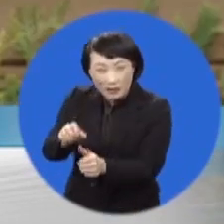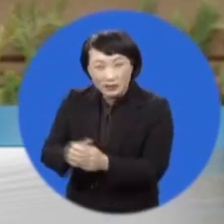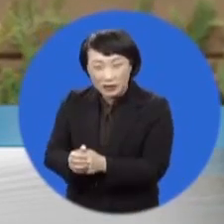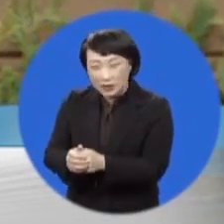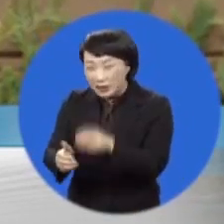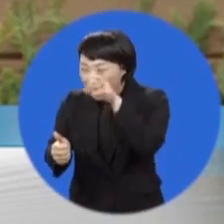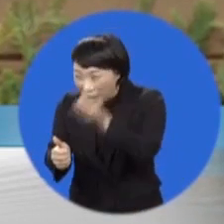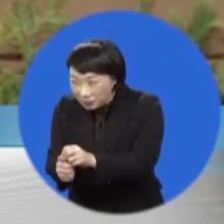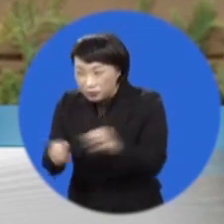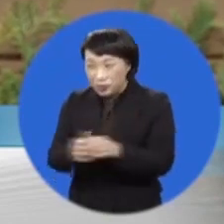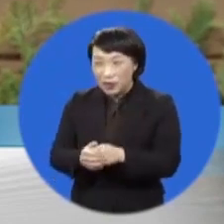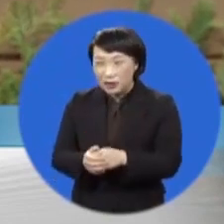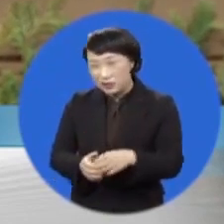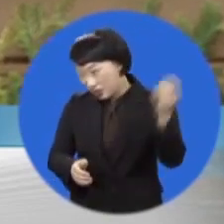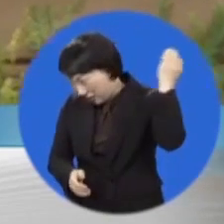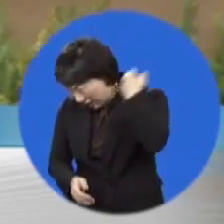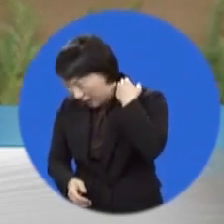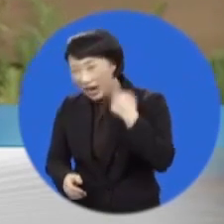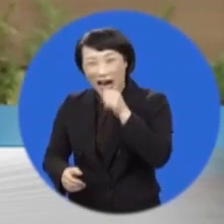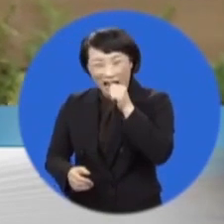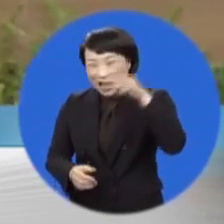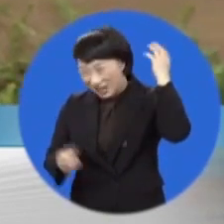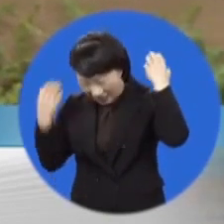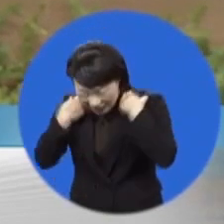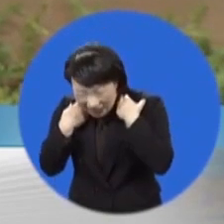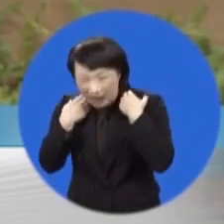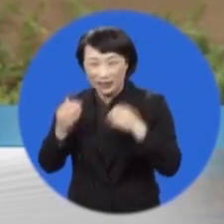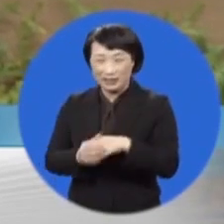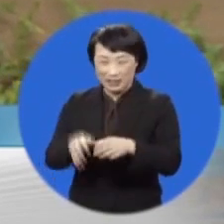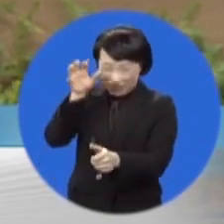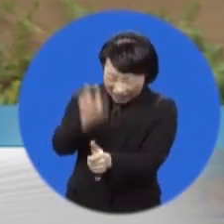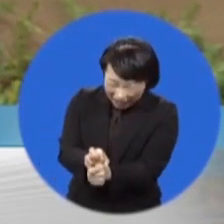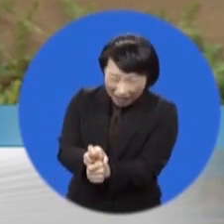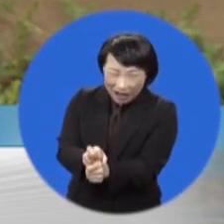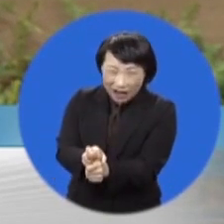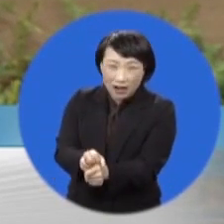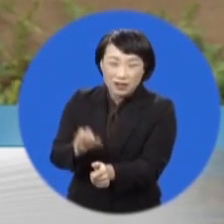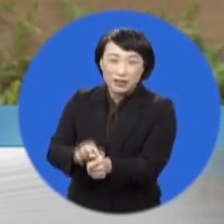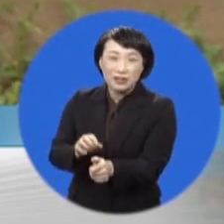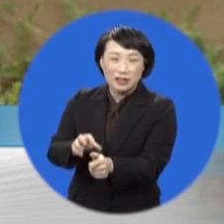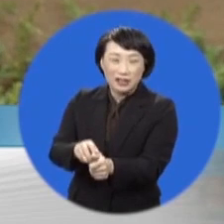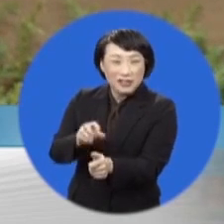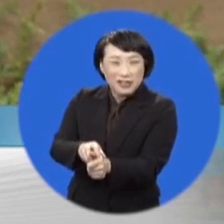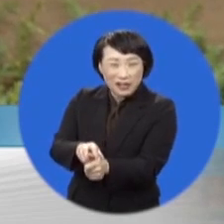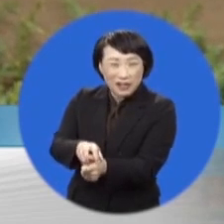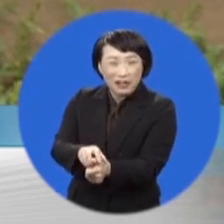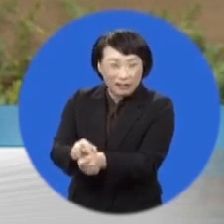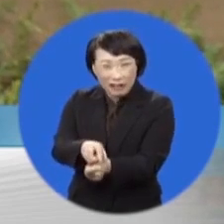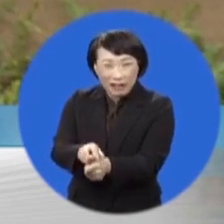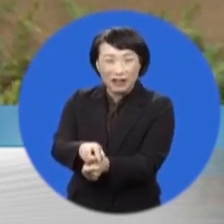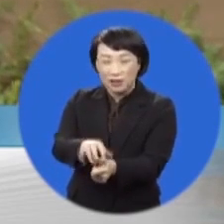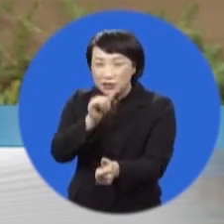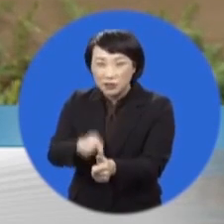위에서 터 식 탁 주님도 튐 뭐 볼 땡겨서 수 팅 용수철 5 2